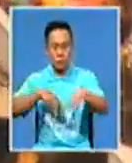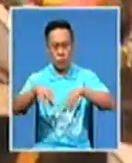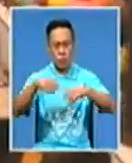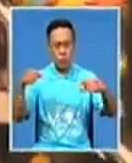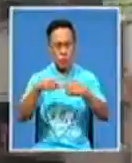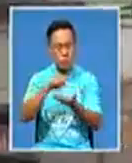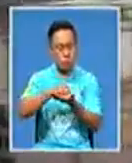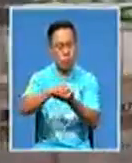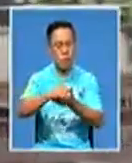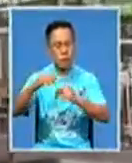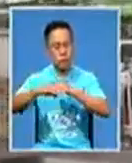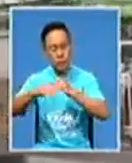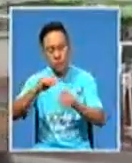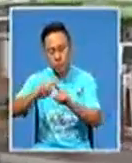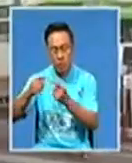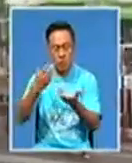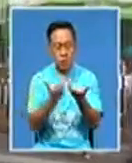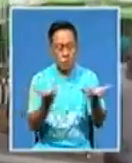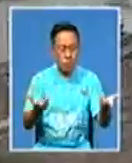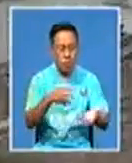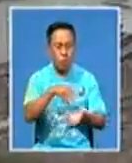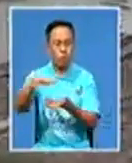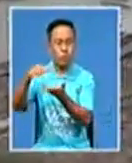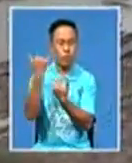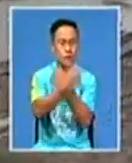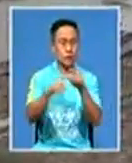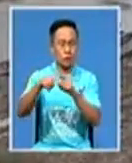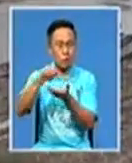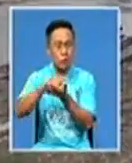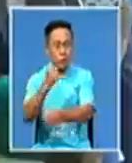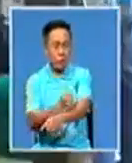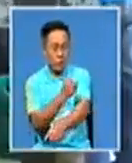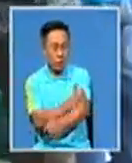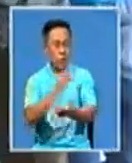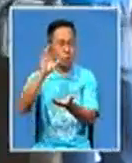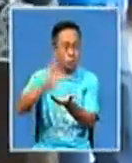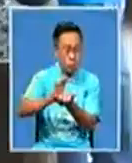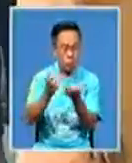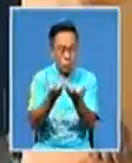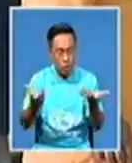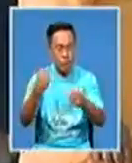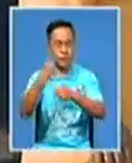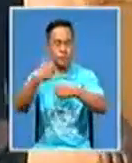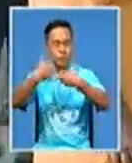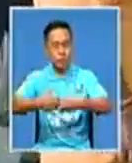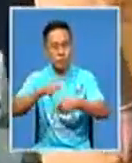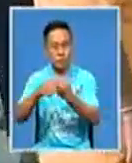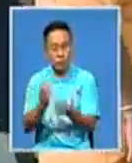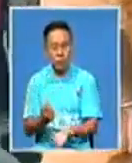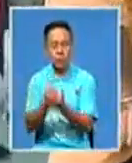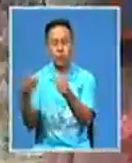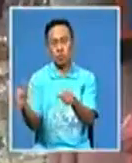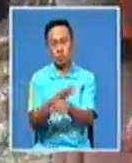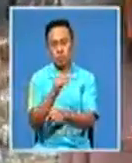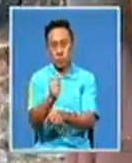การในการอำนวยความสะดวกในการเคลื่อนย้ายสินค้าการบริการแรงงานทุนและปัจจัยการผลิตนะครับเพื่อให้เป็นไปอย่างมีประสิทธิภ